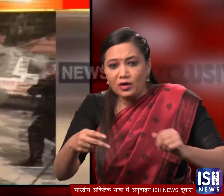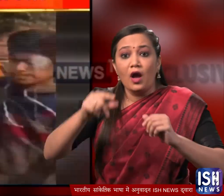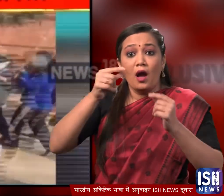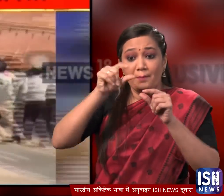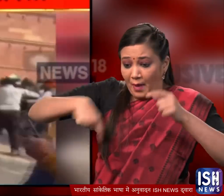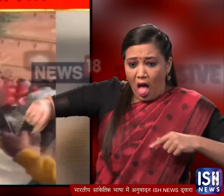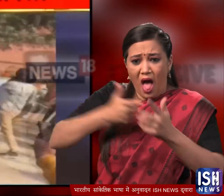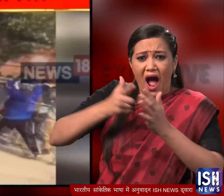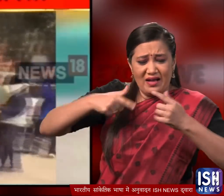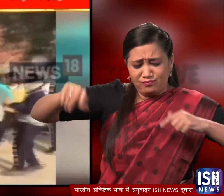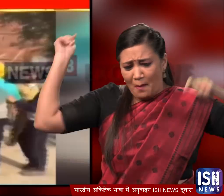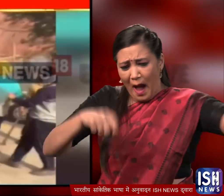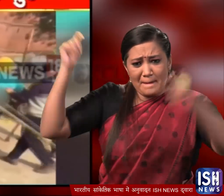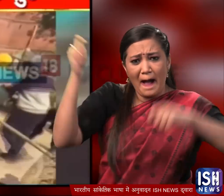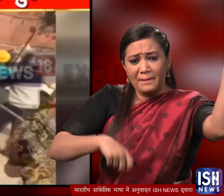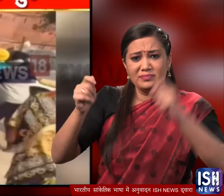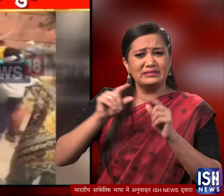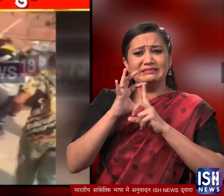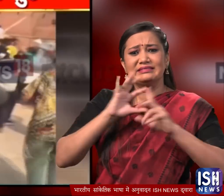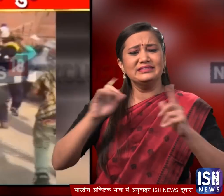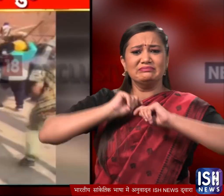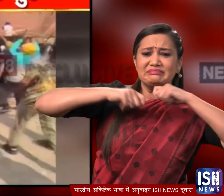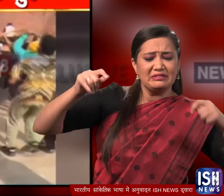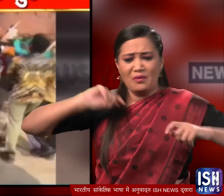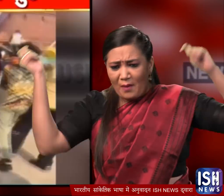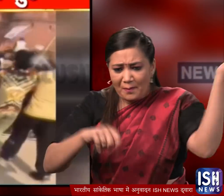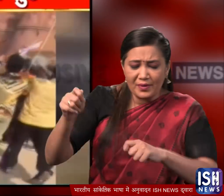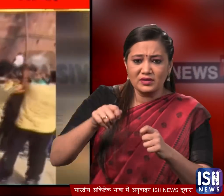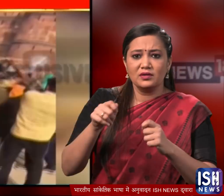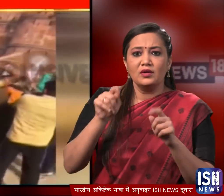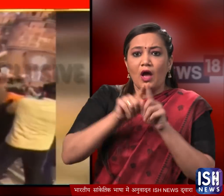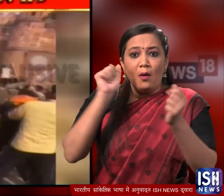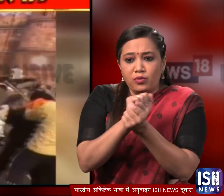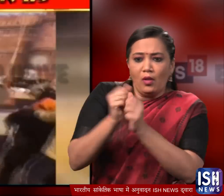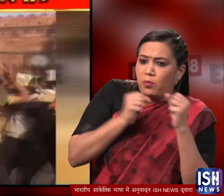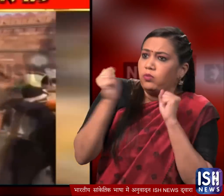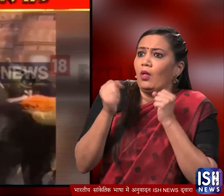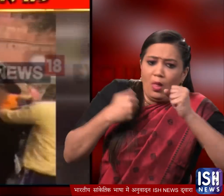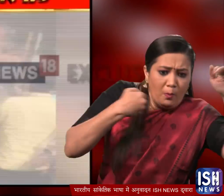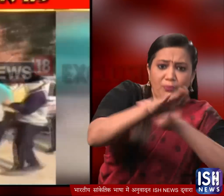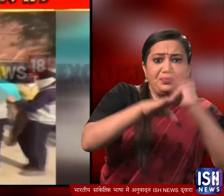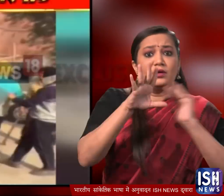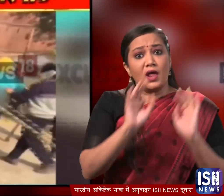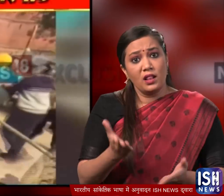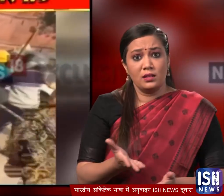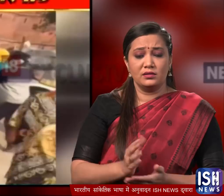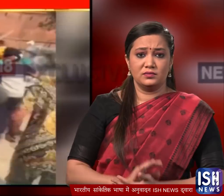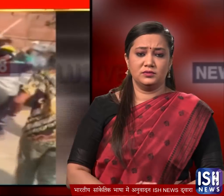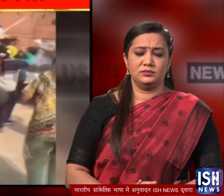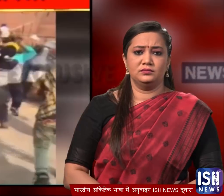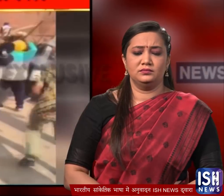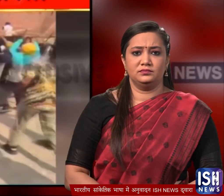पर प्रदर्शनकारी डंडे बरसाते दिखे। हर तरफ गुंडागर्दी करते लड़के दिखे और बचने के लिए दौड़ते पुलिस वाले।